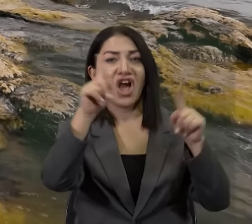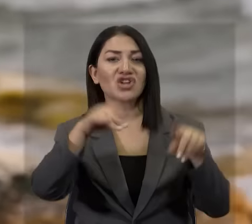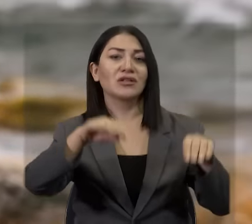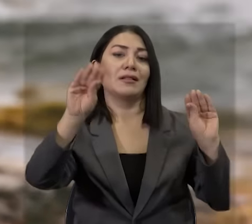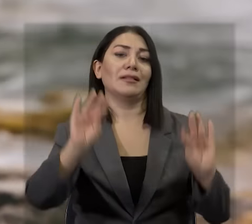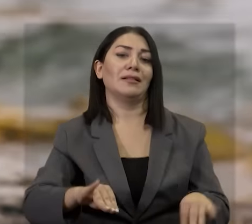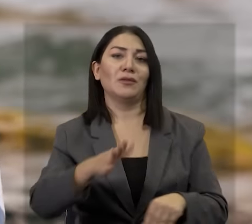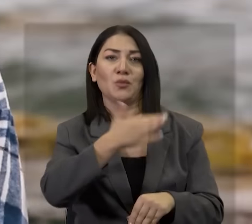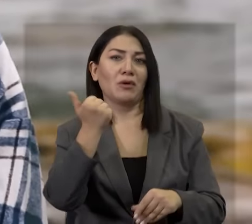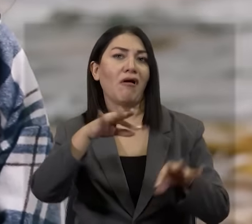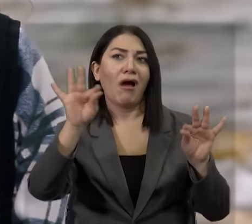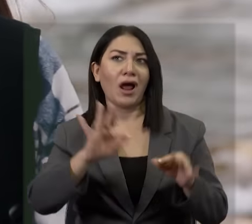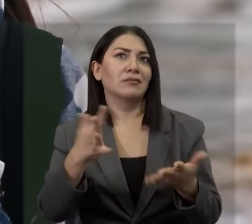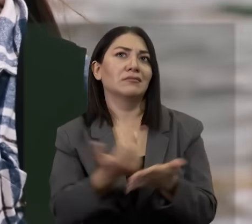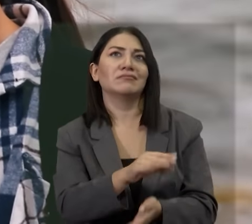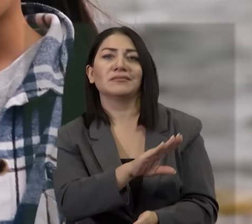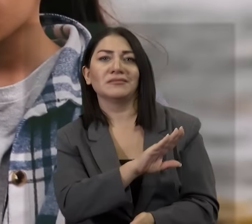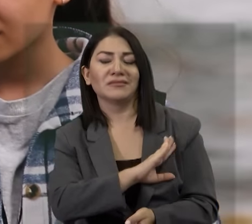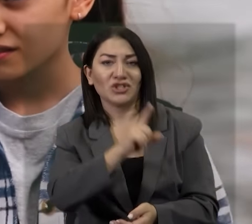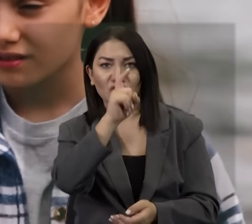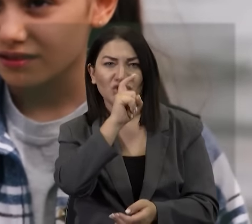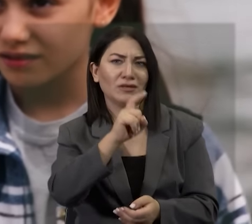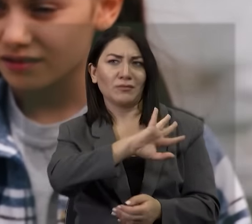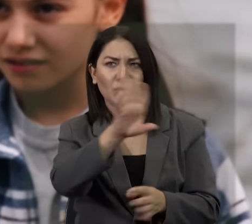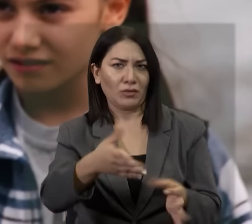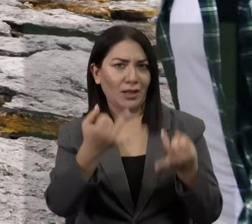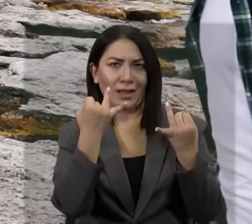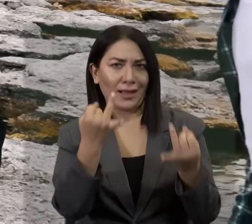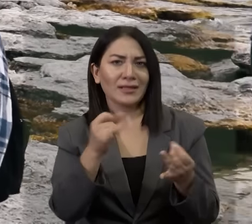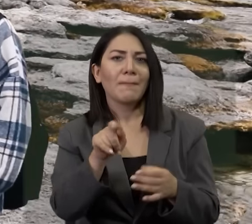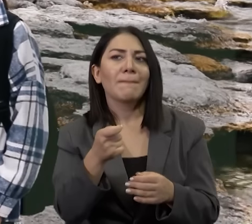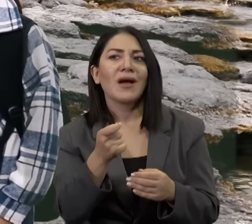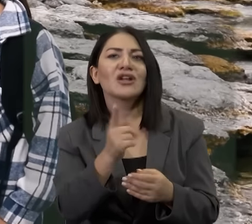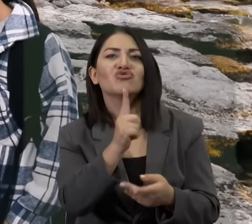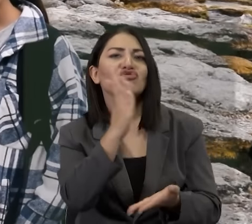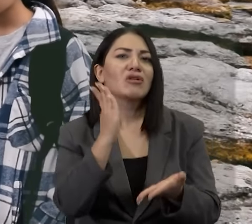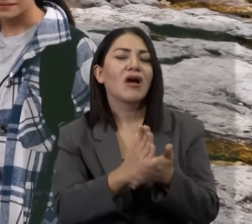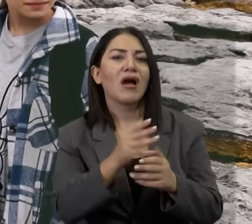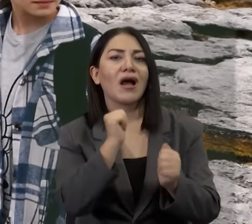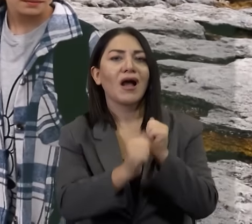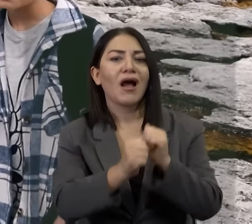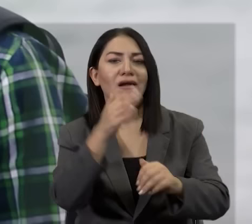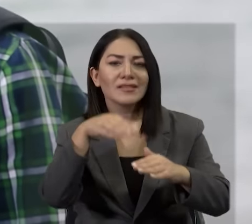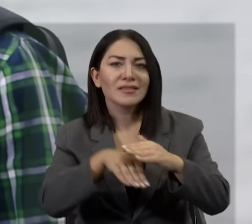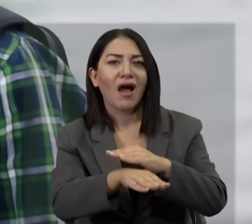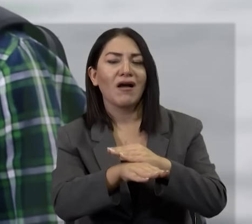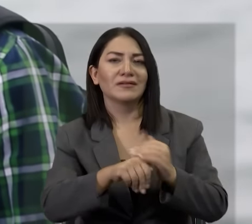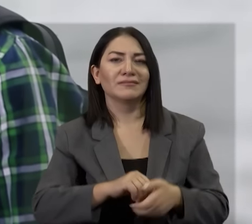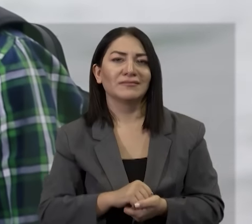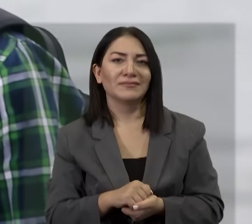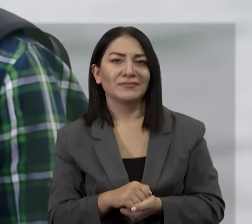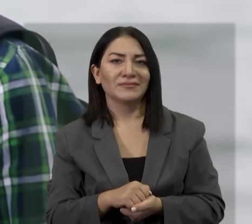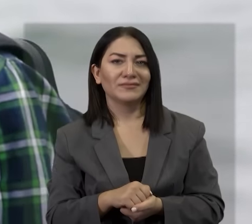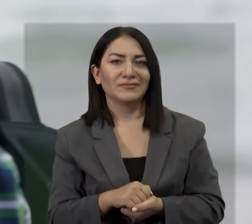Լավատակը թաշկինակ չէր քռել, որ երկի անգամ չգտնենք։ Ես չեմ հասկանում, ոչ մեկին հետաքրքիր չի ինչ բանալի կա քարի տակ։